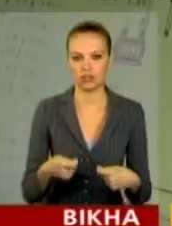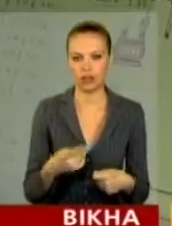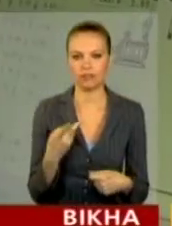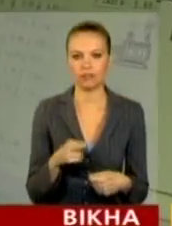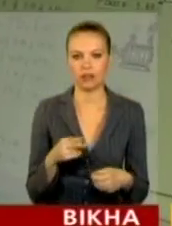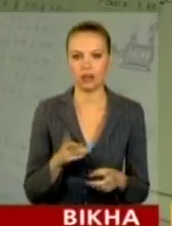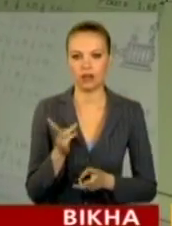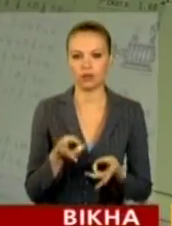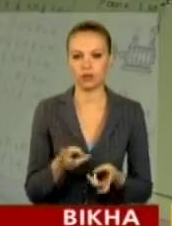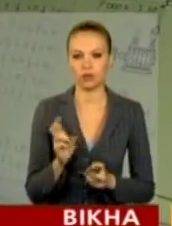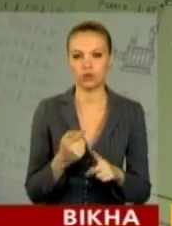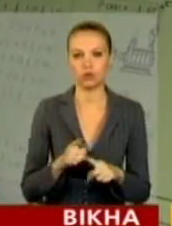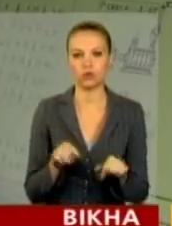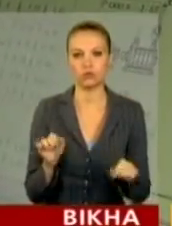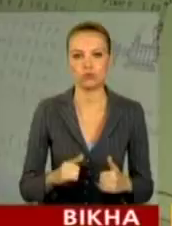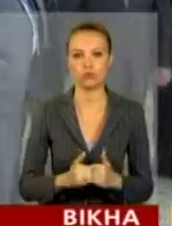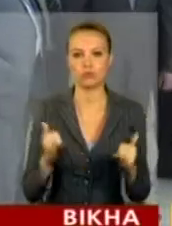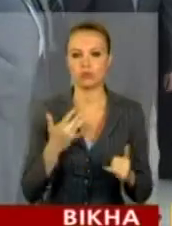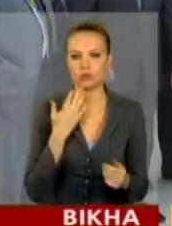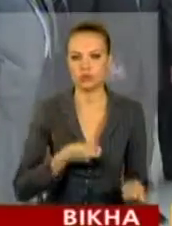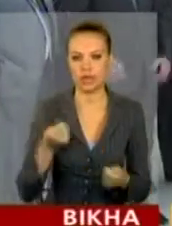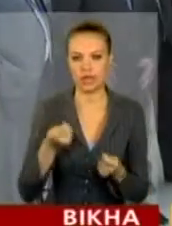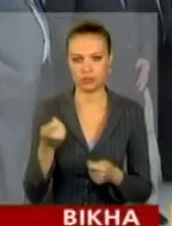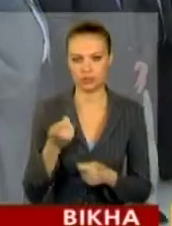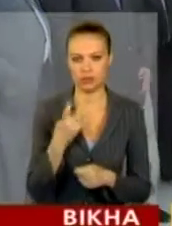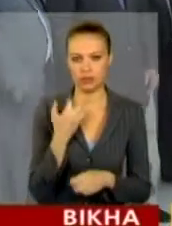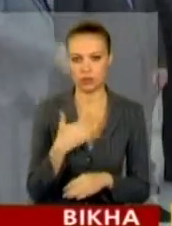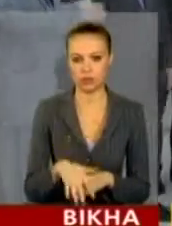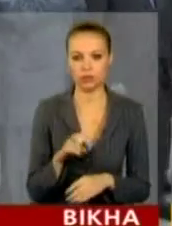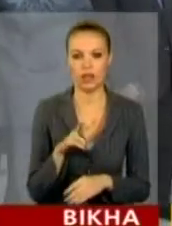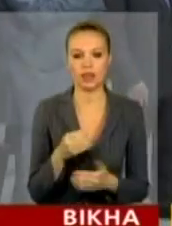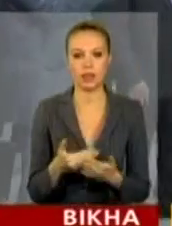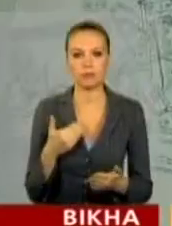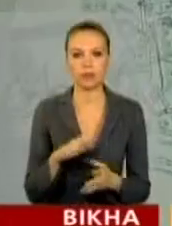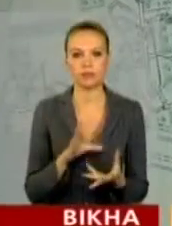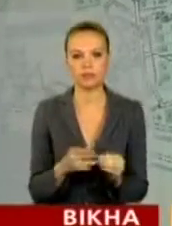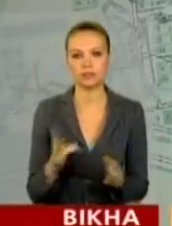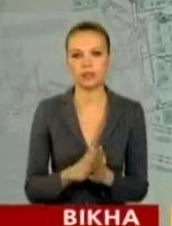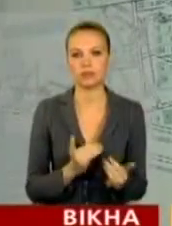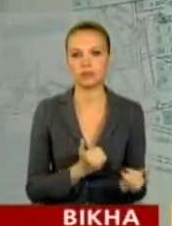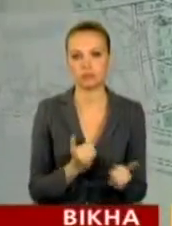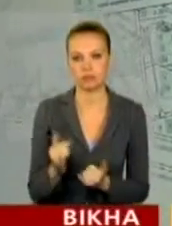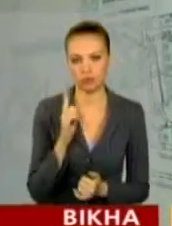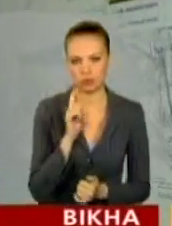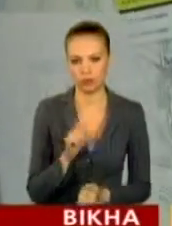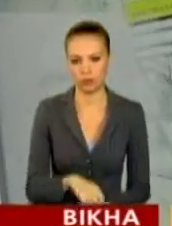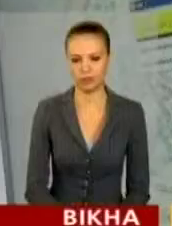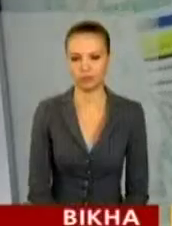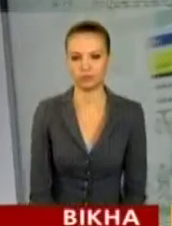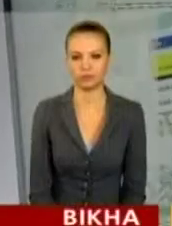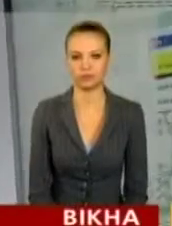промисловості тож зможуть збільшити експорт за кордон проте передусім потрібно забезпечити Україну